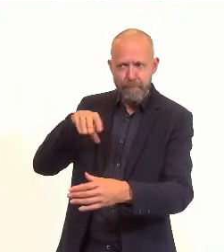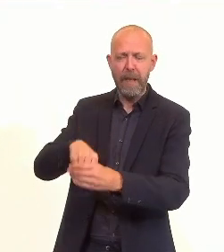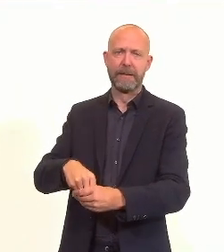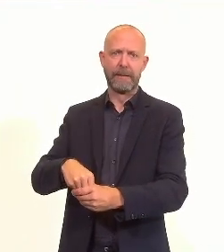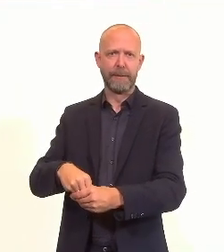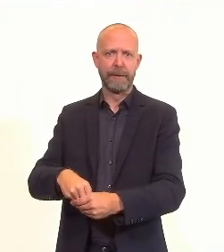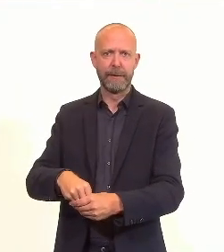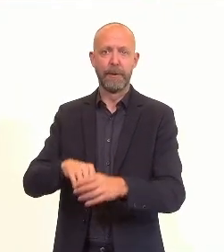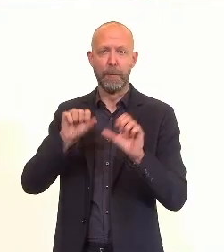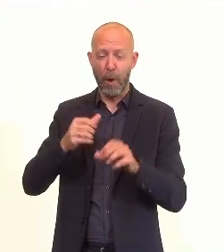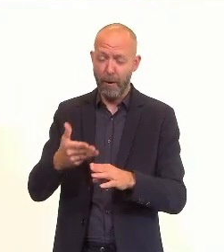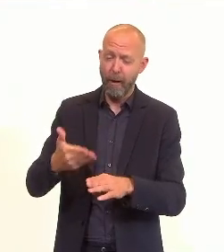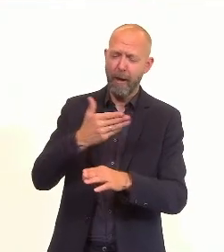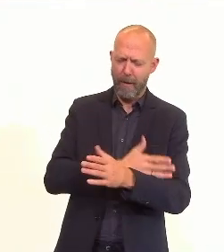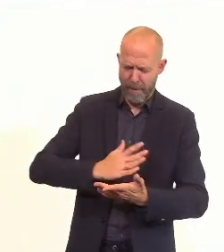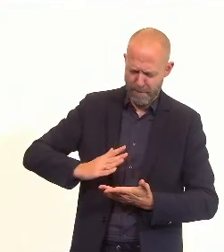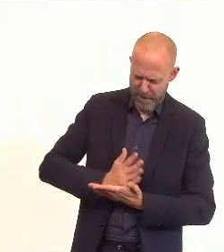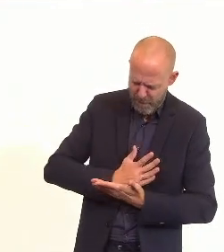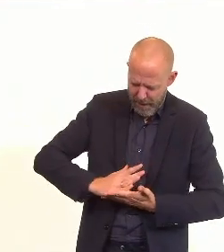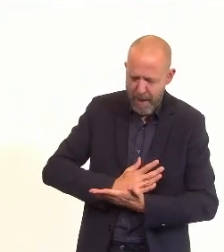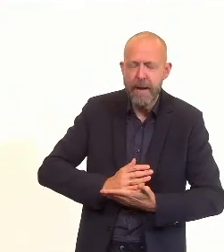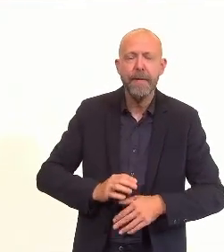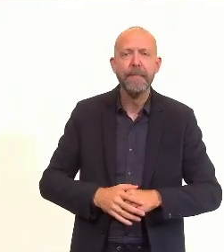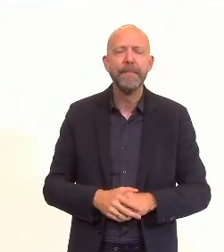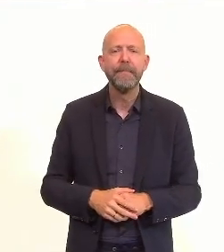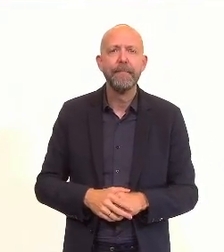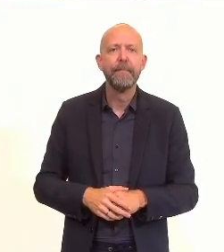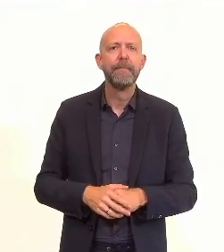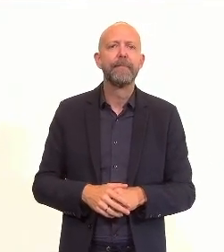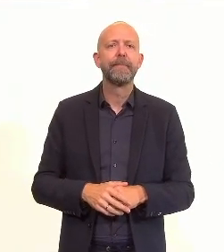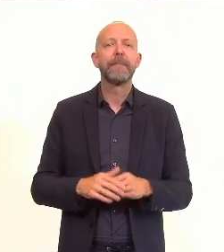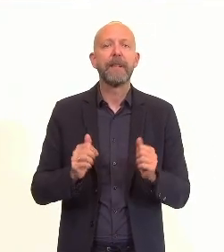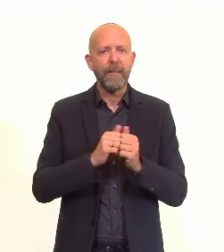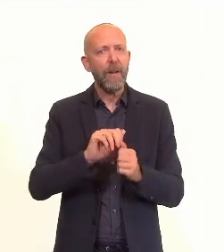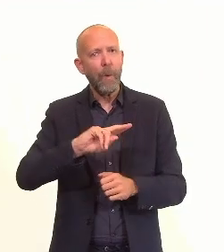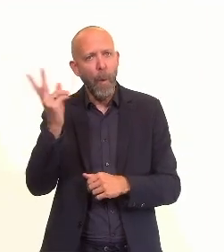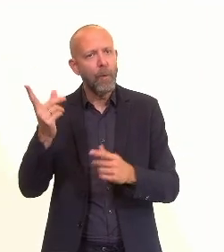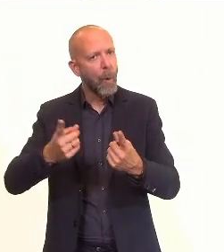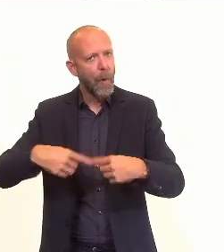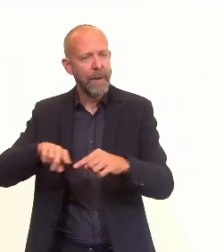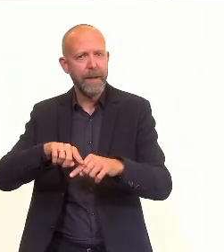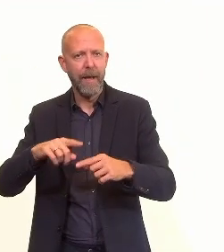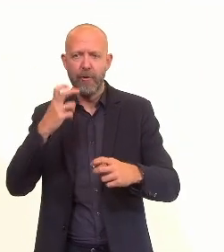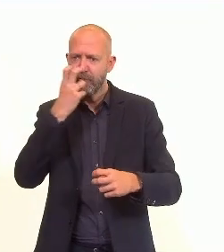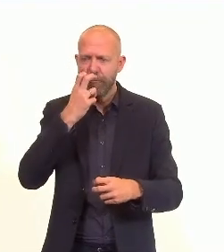pouvoir les préparer en amont, d'aller avec d'autres comités trouver des idées